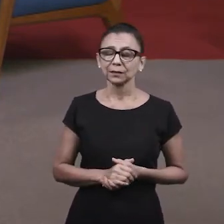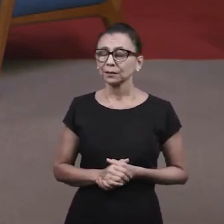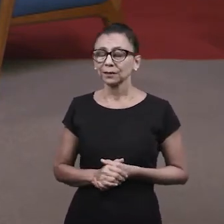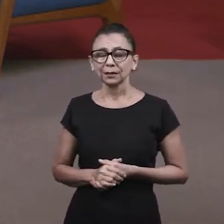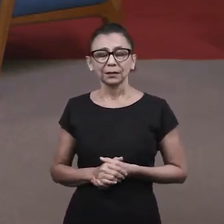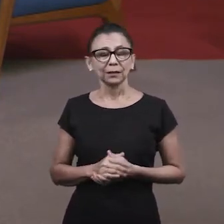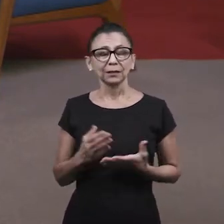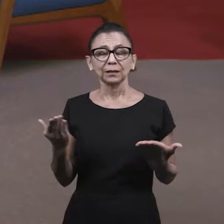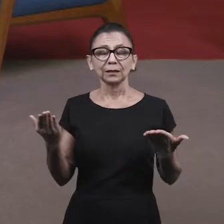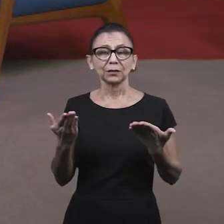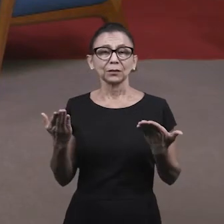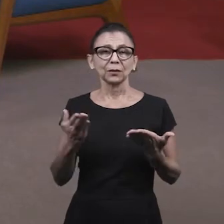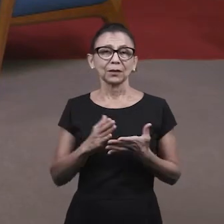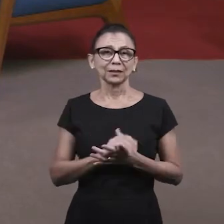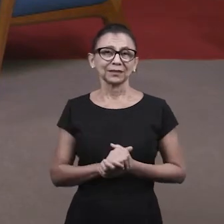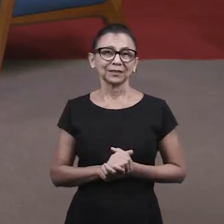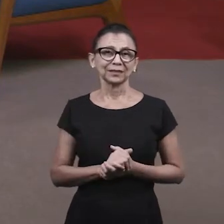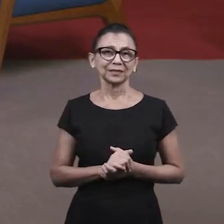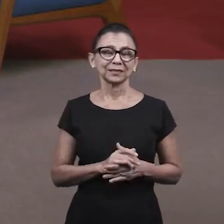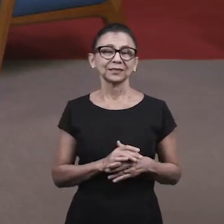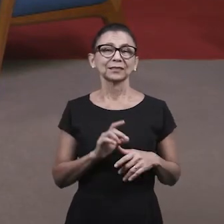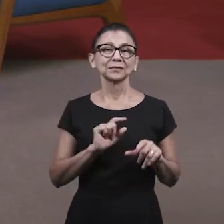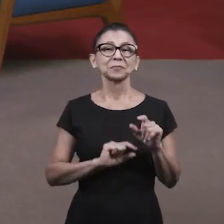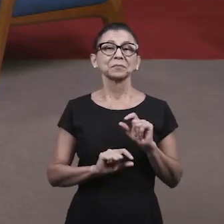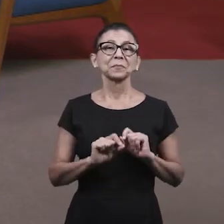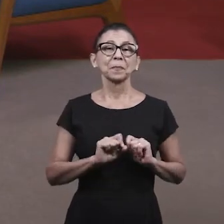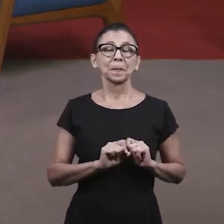cœur. Et quand